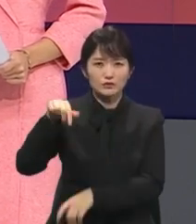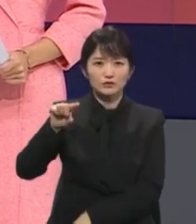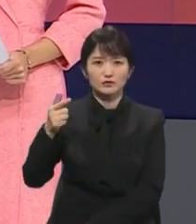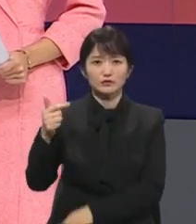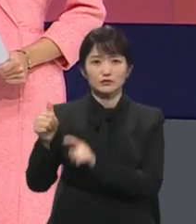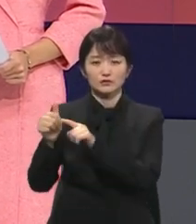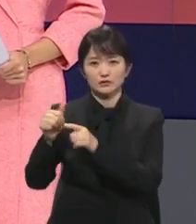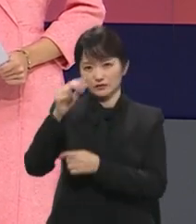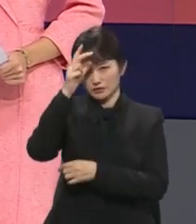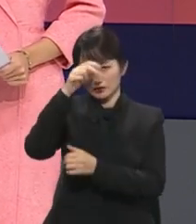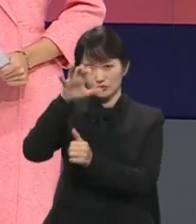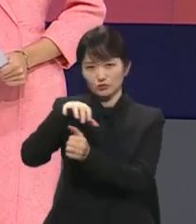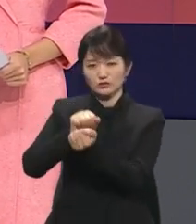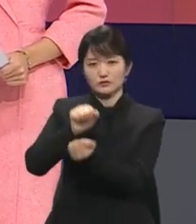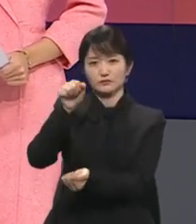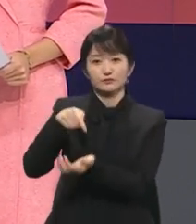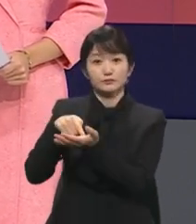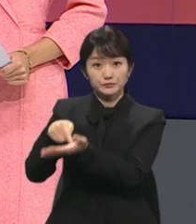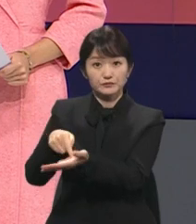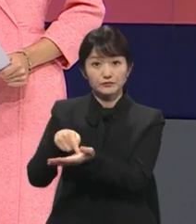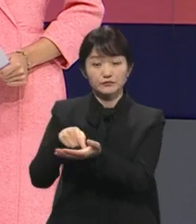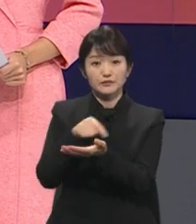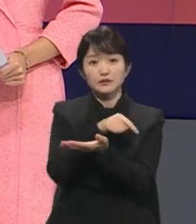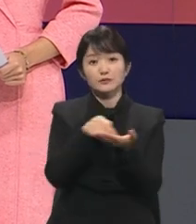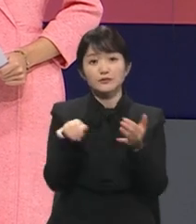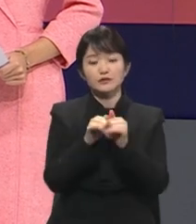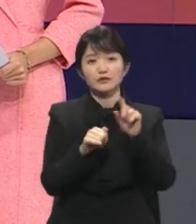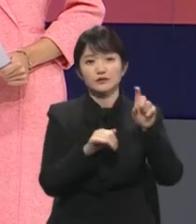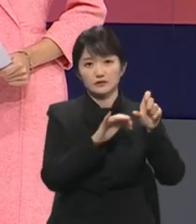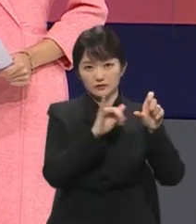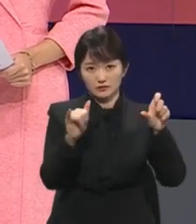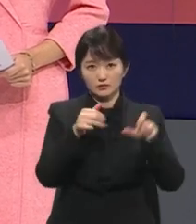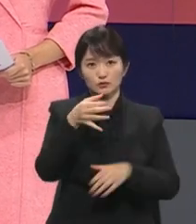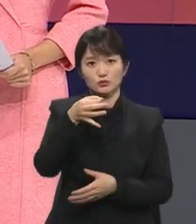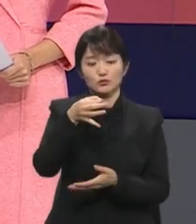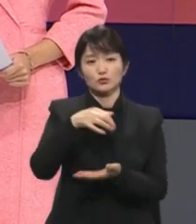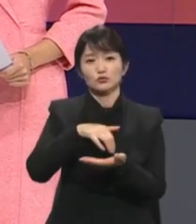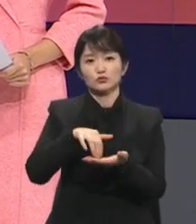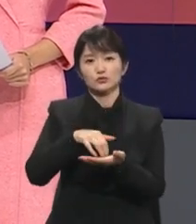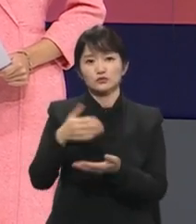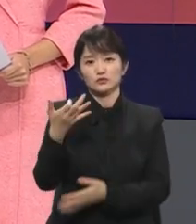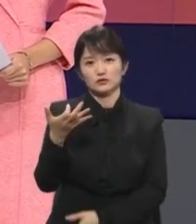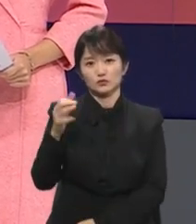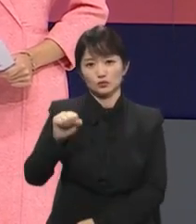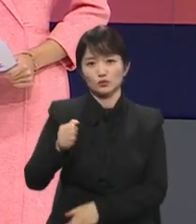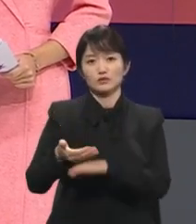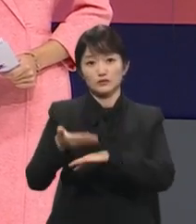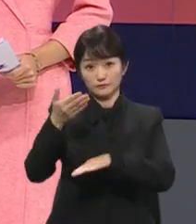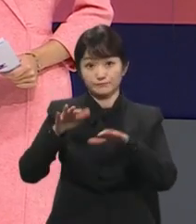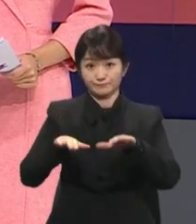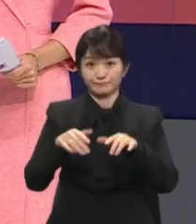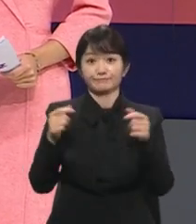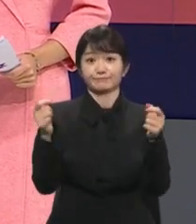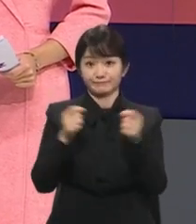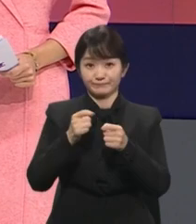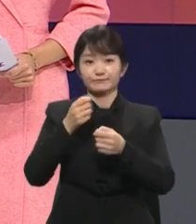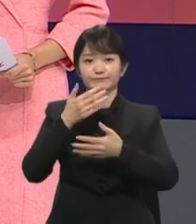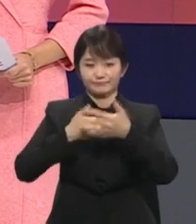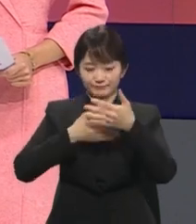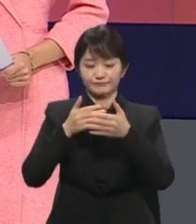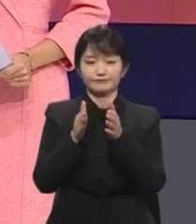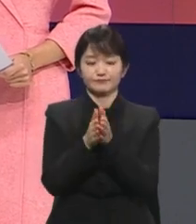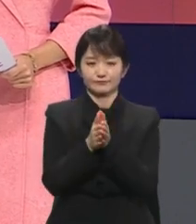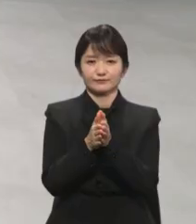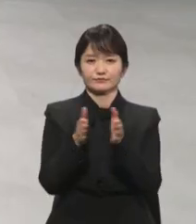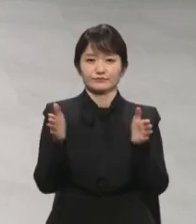신청했습니다 사기 피해자는 15명 피해 규모는 19억 원이 넘습니다 자 그럼 오늘도 쇼츠 트랙부터